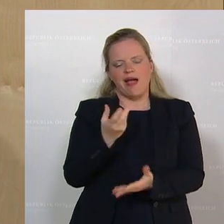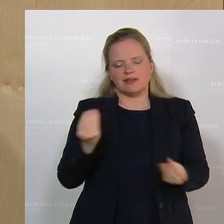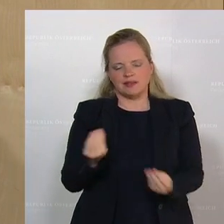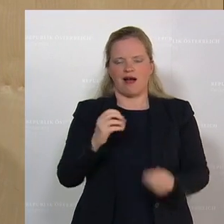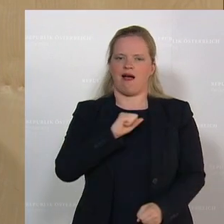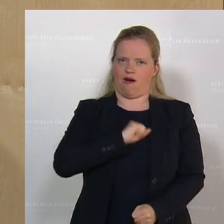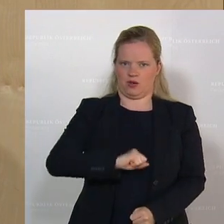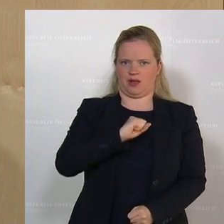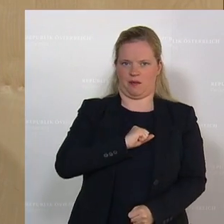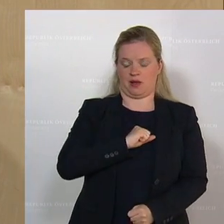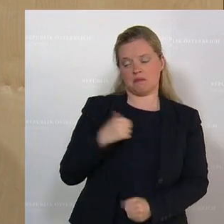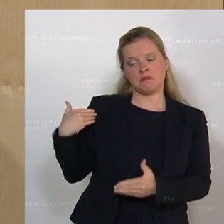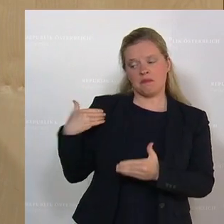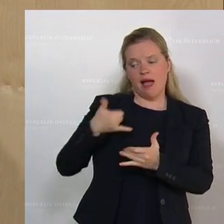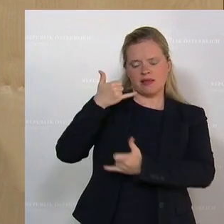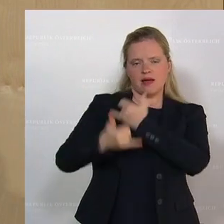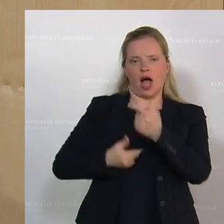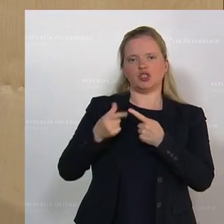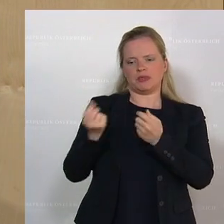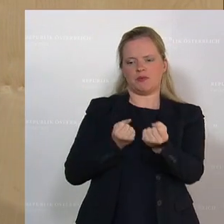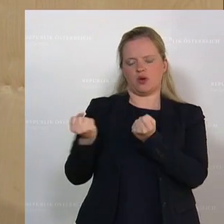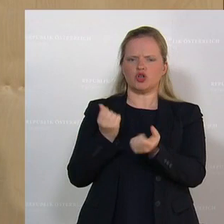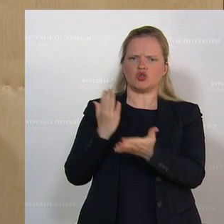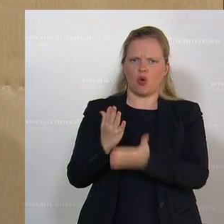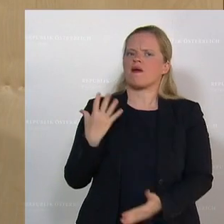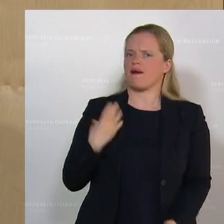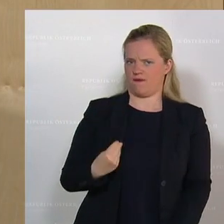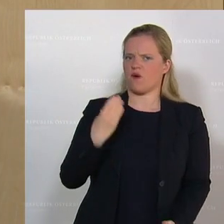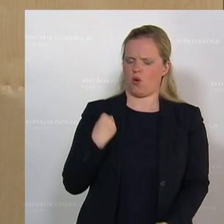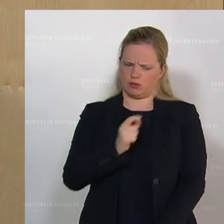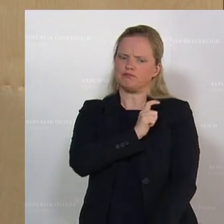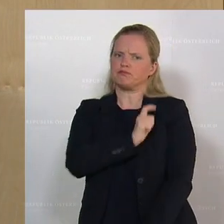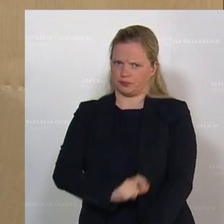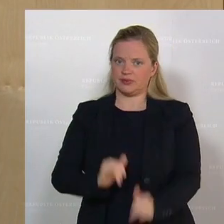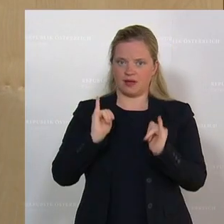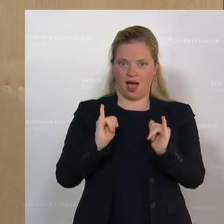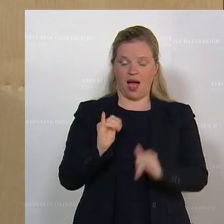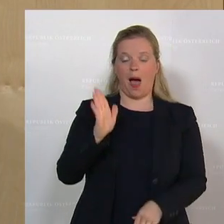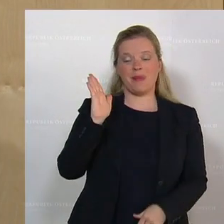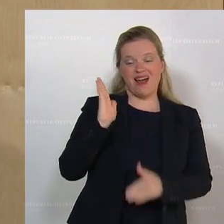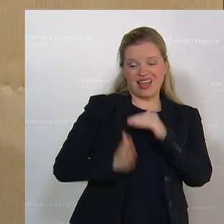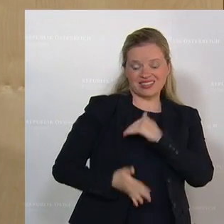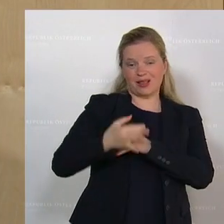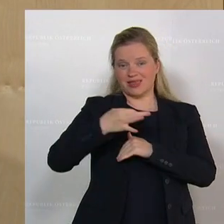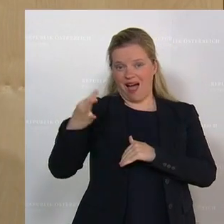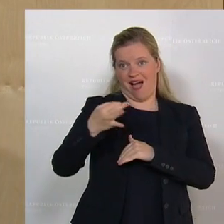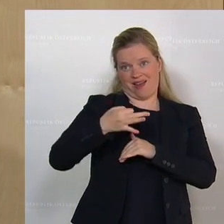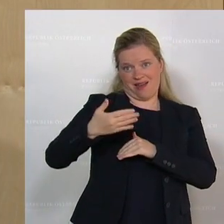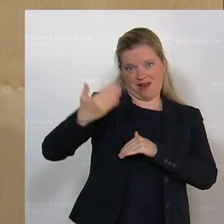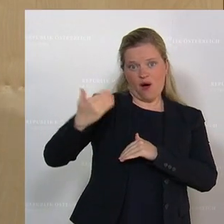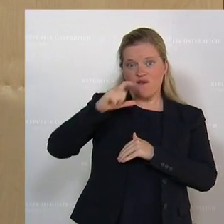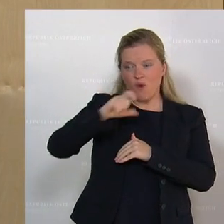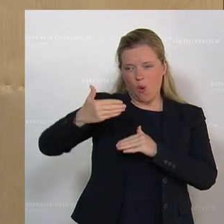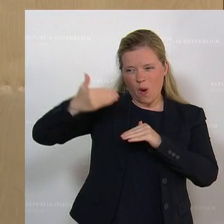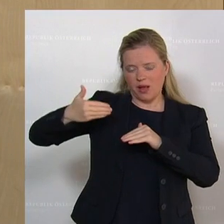Spitzenpolitik ganz gut daran gewöhnt. Aber die letzten Tage, Wochen und Monate haben aus meiner Sicht